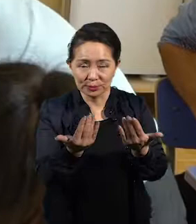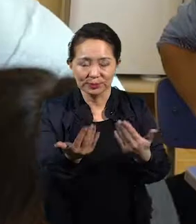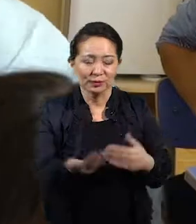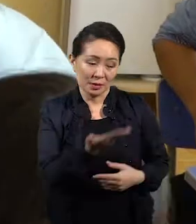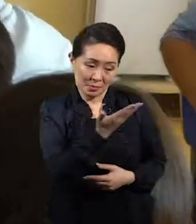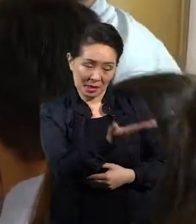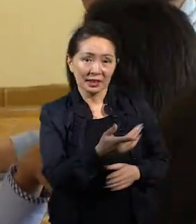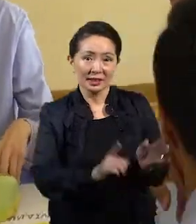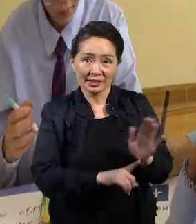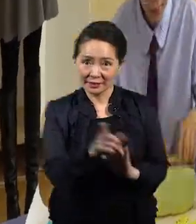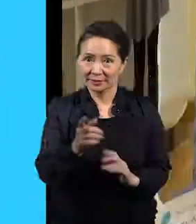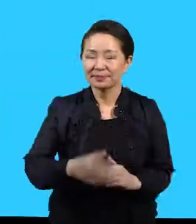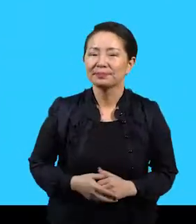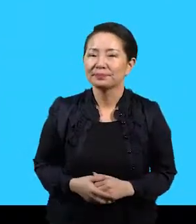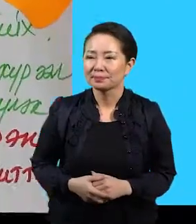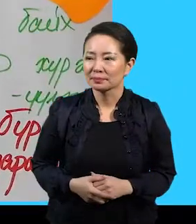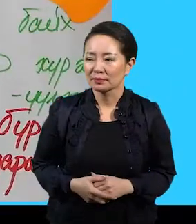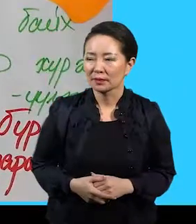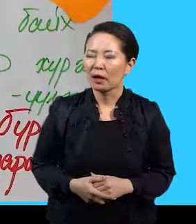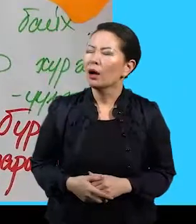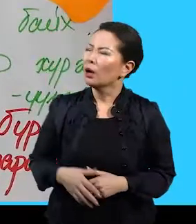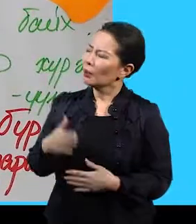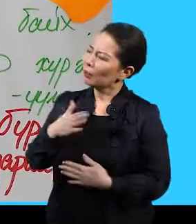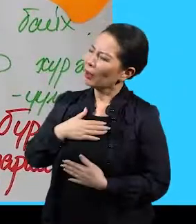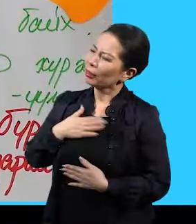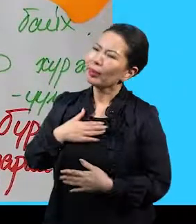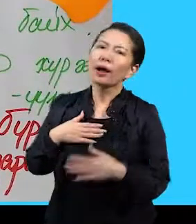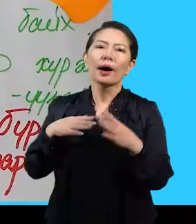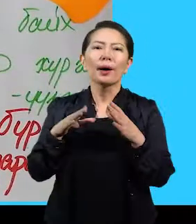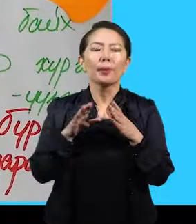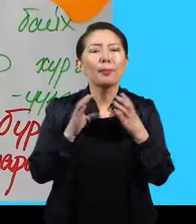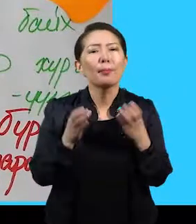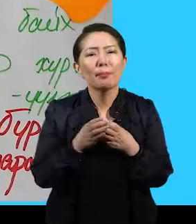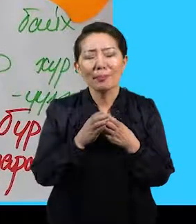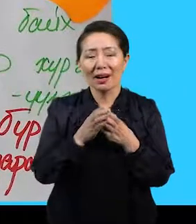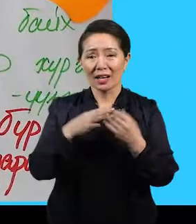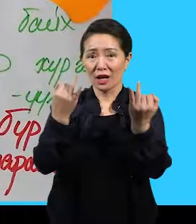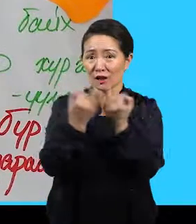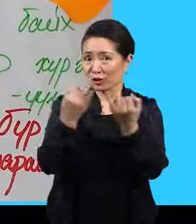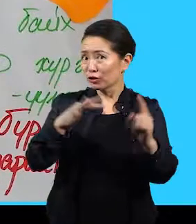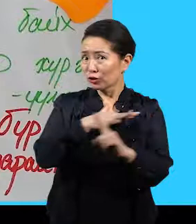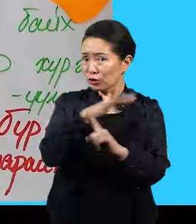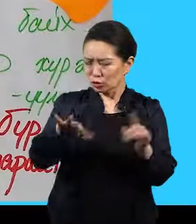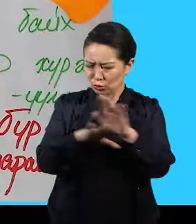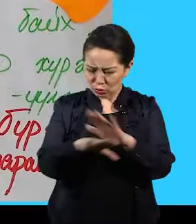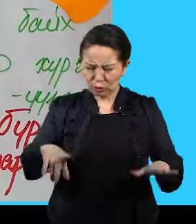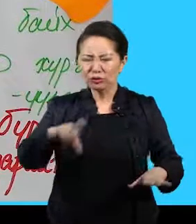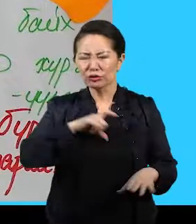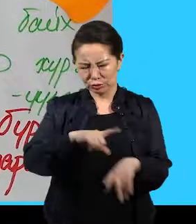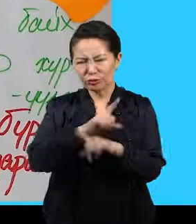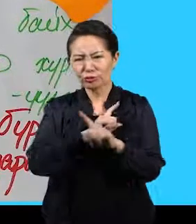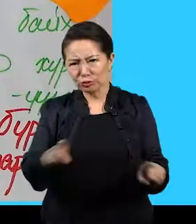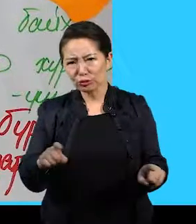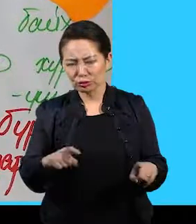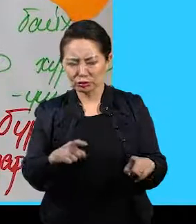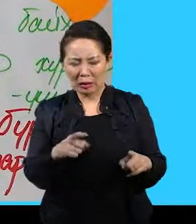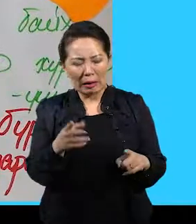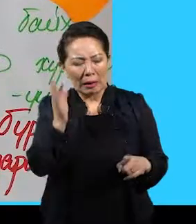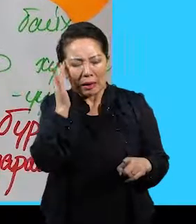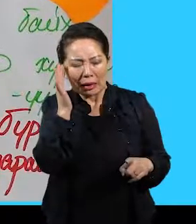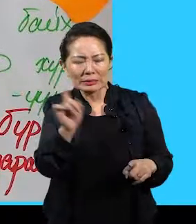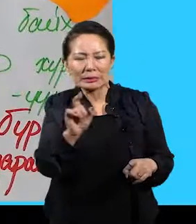эхлээд манай баг болохоор ерөөсөө захин орчинд хүүхдүүдийн эрхийг зөрчиж байгаа асуудлын талаар гарах арга замуудын